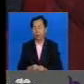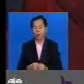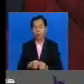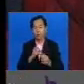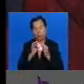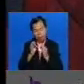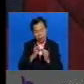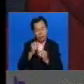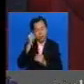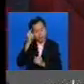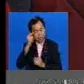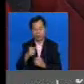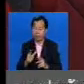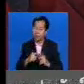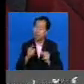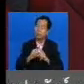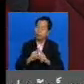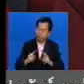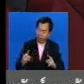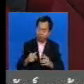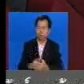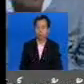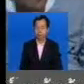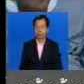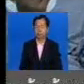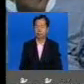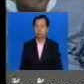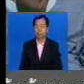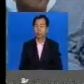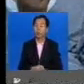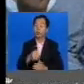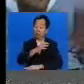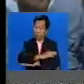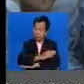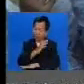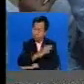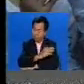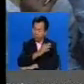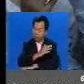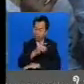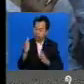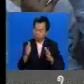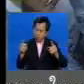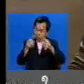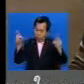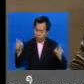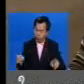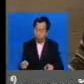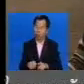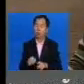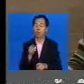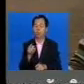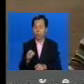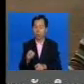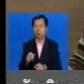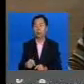สารบ้านเมืองการปกครองทั้งในระดับชาติและระดับท้องถิ่นโดยหนังสือพิมพ์ดังกล่าวจะมีขนาดเท่ากับแท็บลอยด์โดยคาด